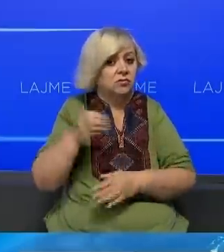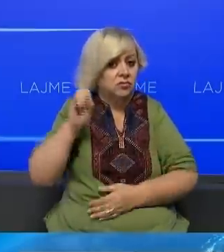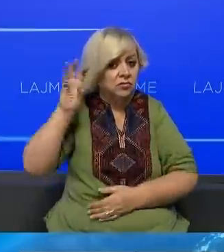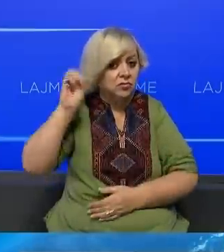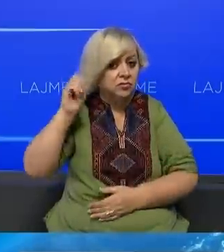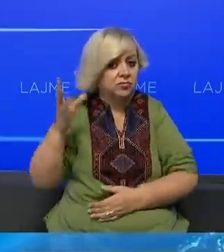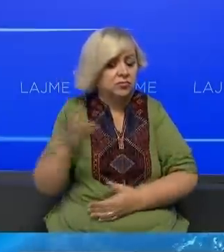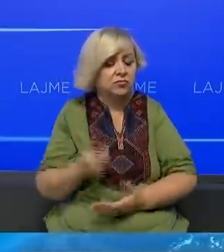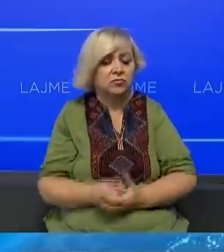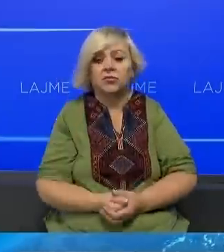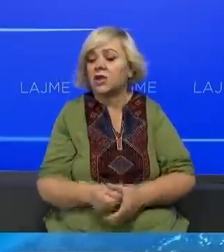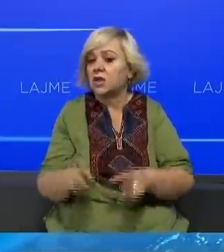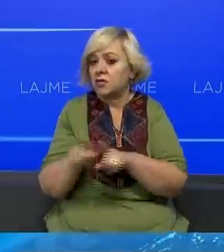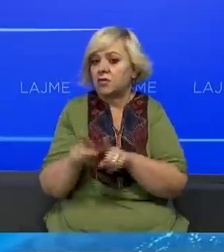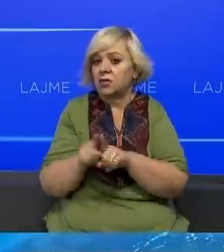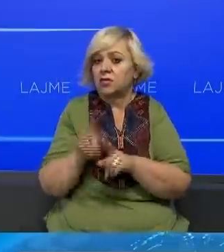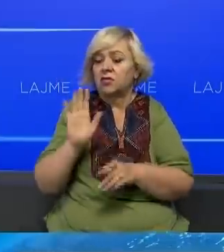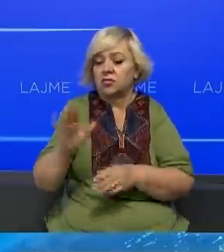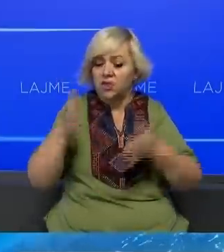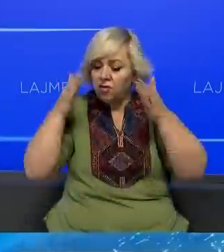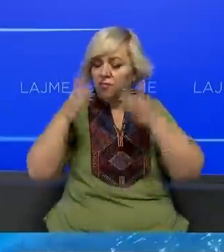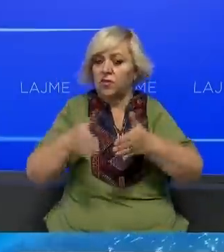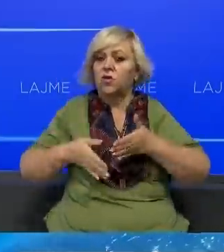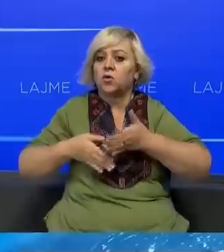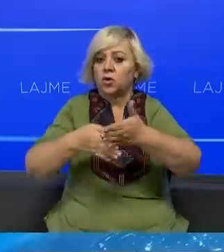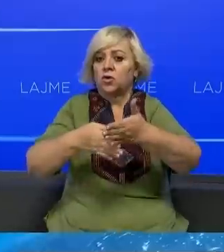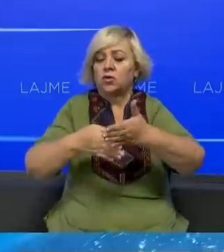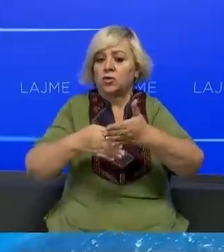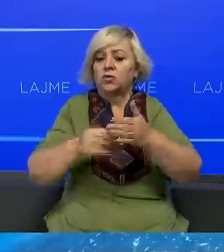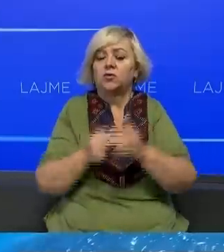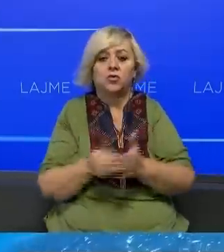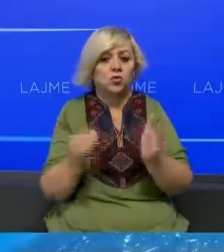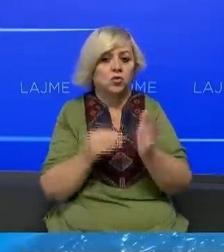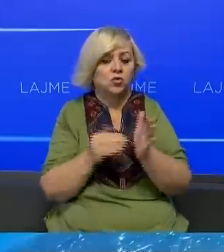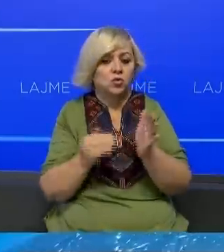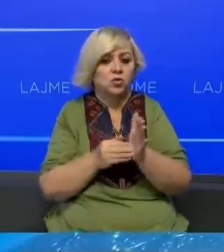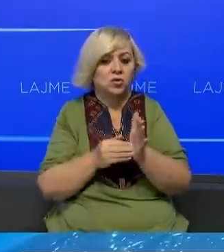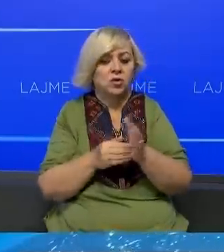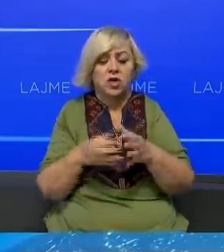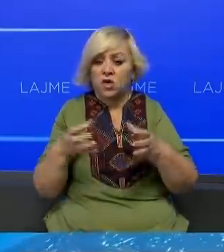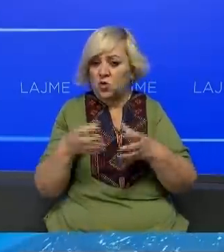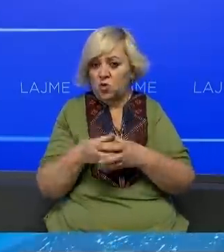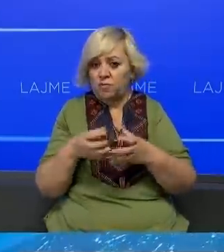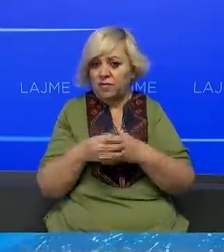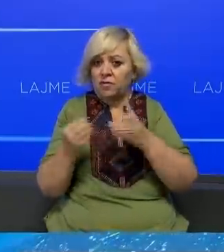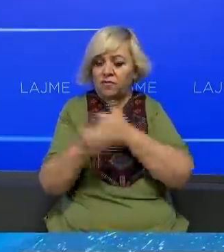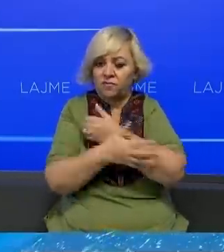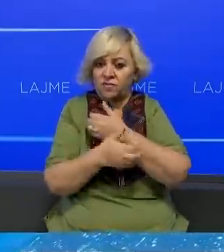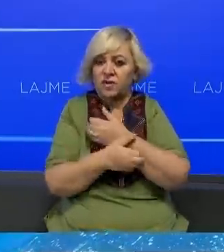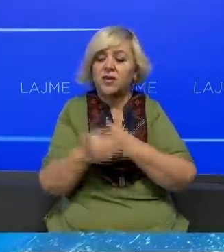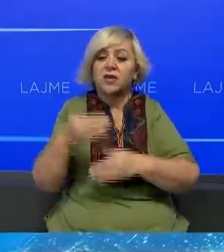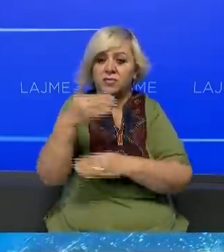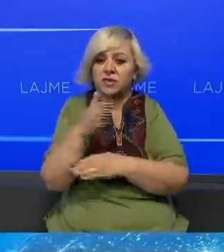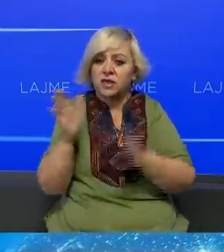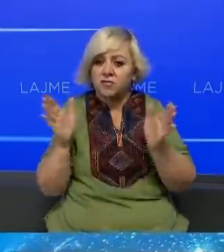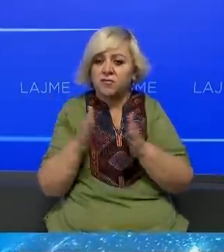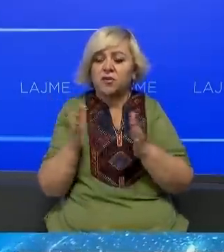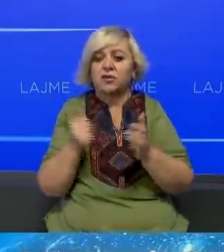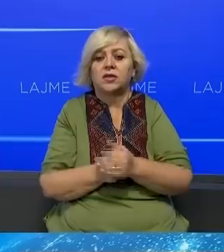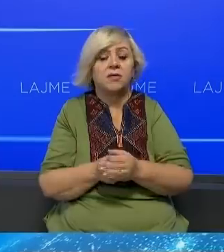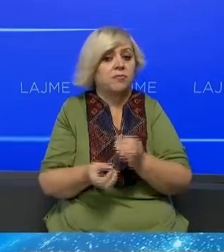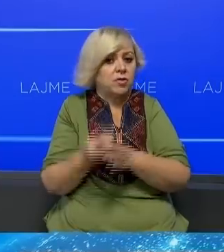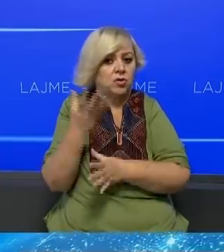energjisë elektrike. Sipas tij, në fokus të përkrahjes nga këto instrumente duhet të jenë kategoritë sociale, bizneset e vogla dhe bizneset